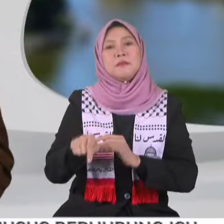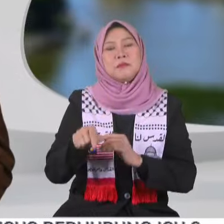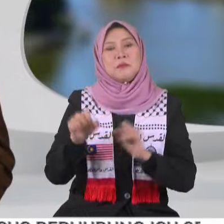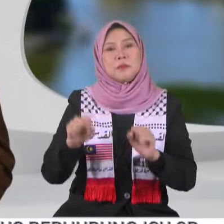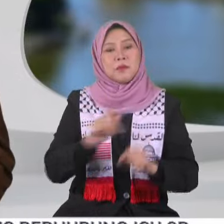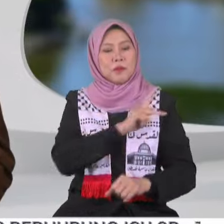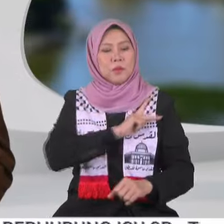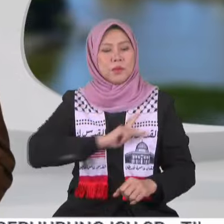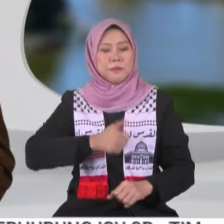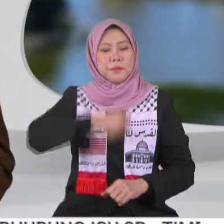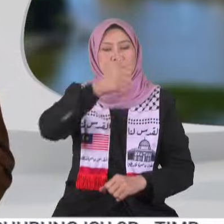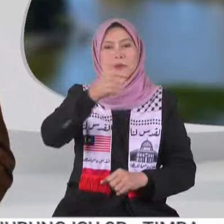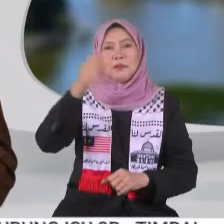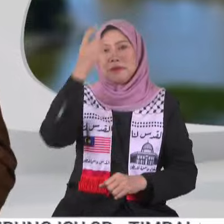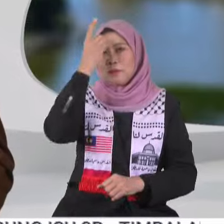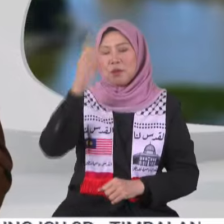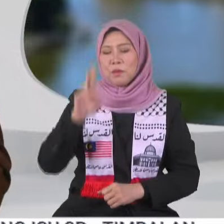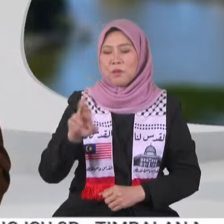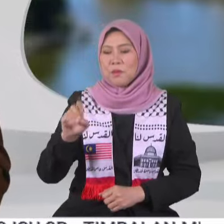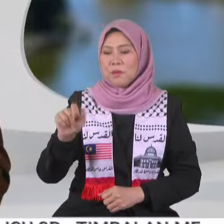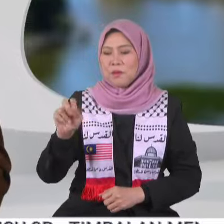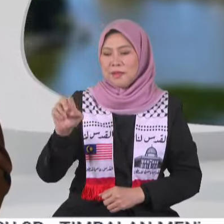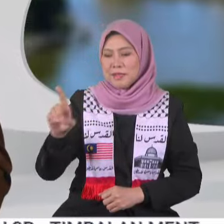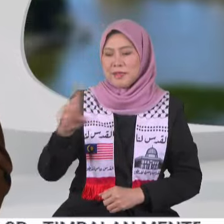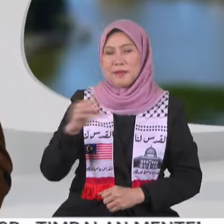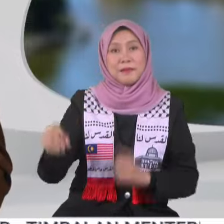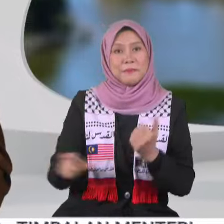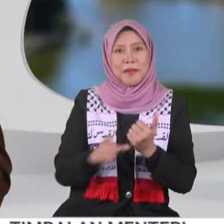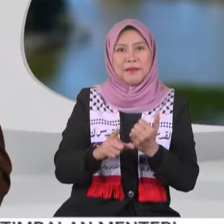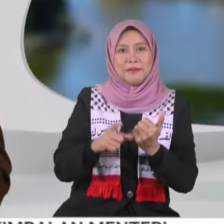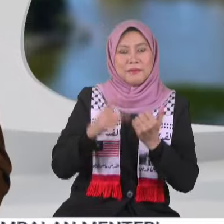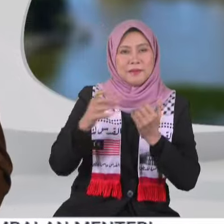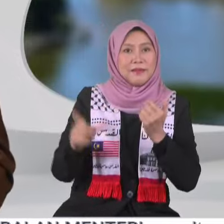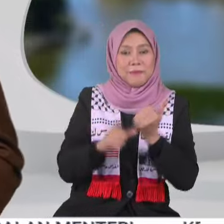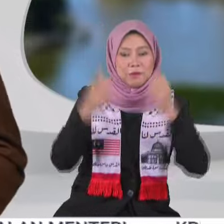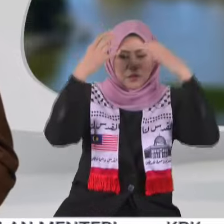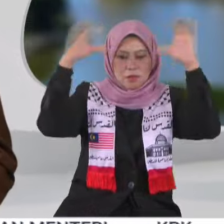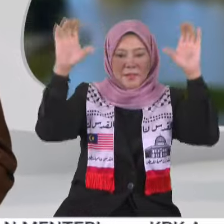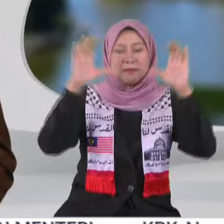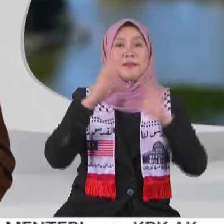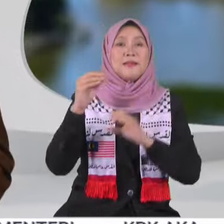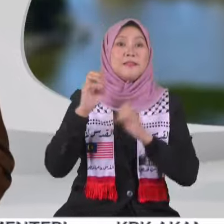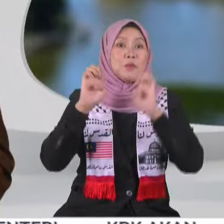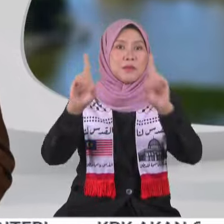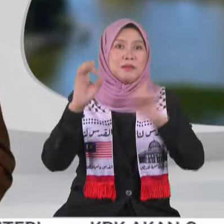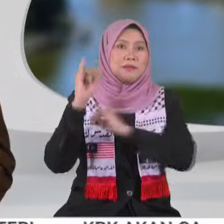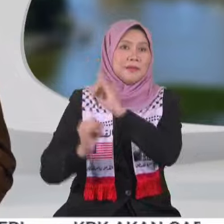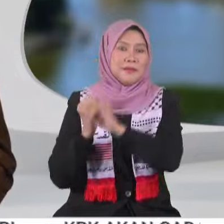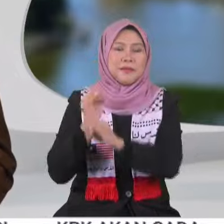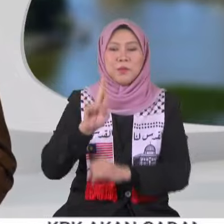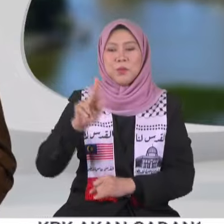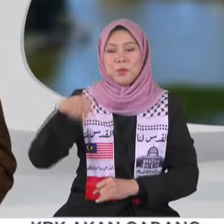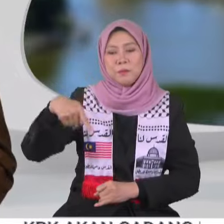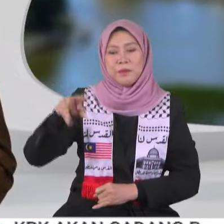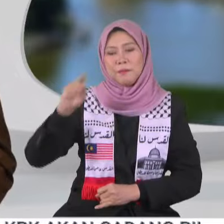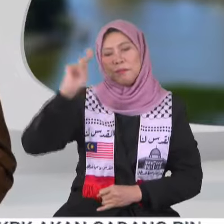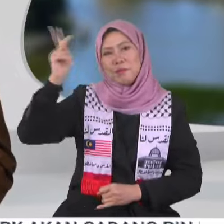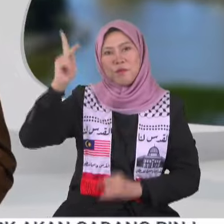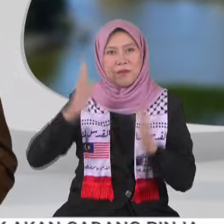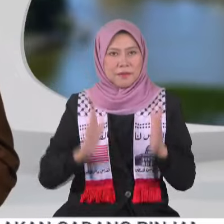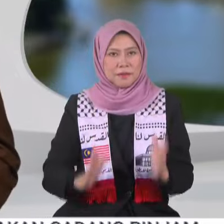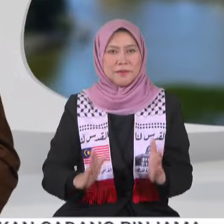yang diketuai Dato' Sri Roland Sagawiin dan Timbalan Naib Chancellor Akademik dan Antarabangsa UPM Profesor